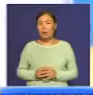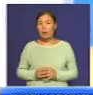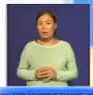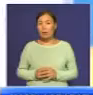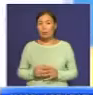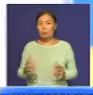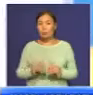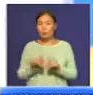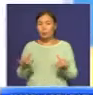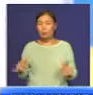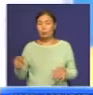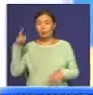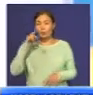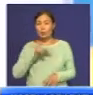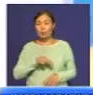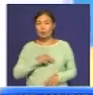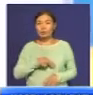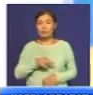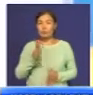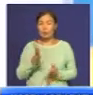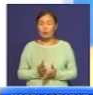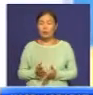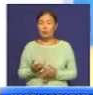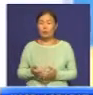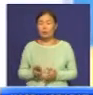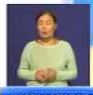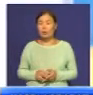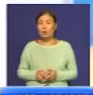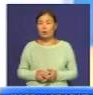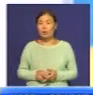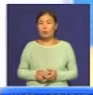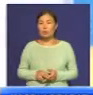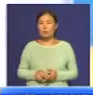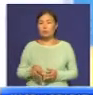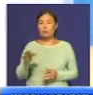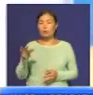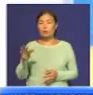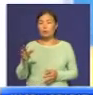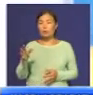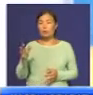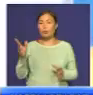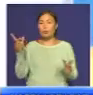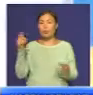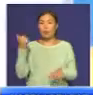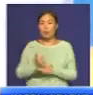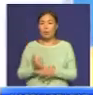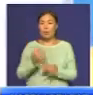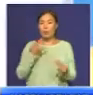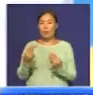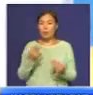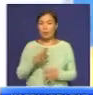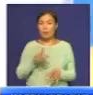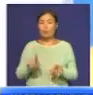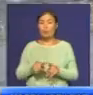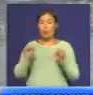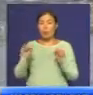өсіру біздің жұмыс жоспарымызда бар. Оны жаңағы сол басқарманың басшылығымен сөйлескенде де сонда жаңағы қолдау